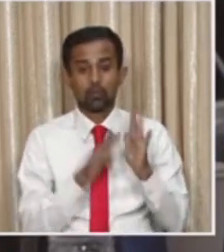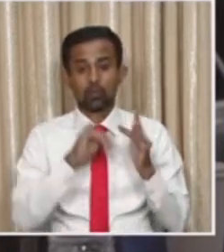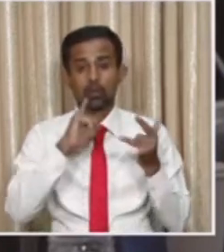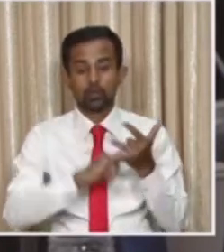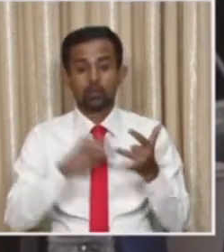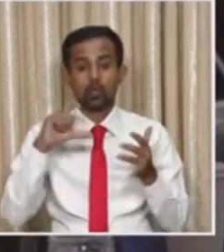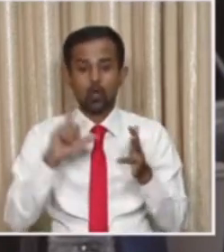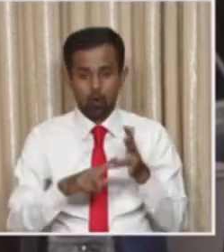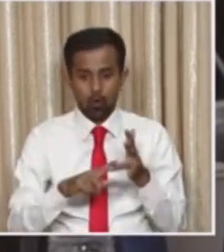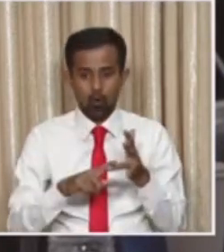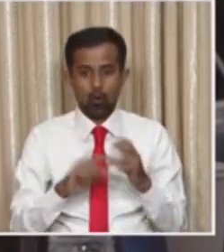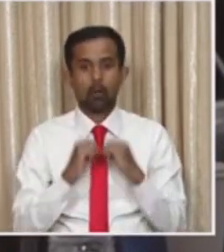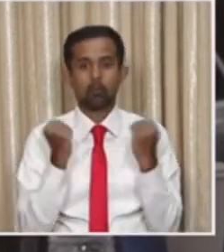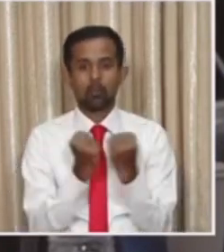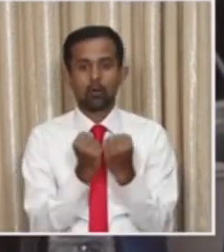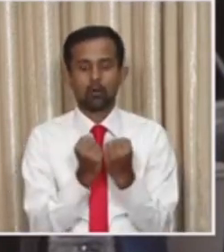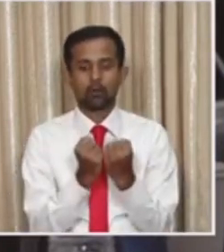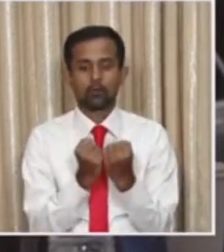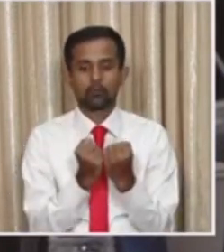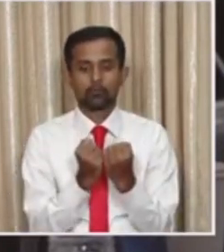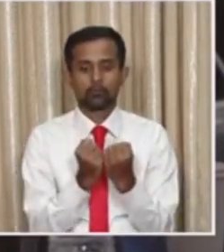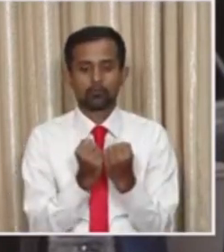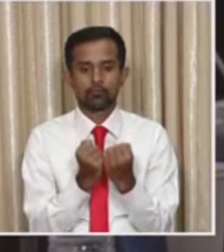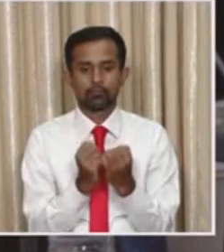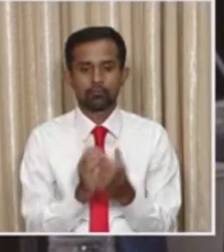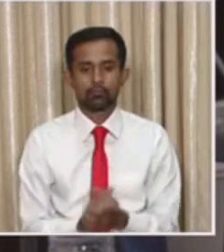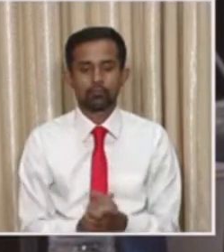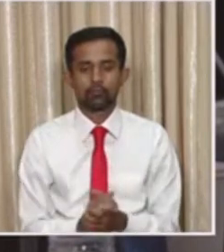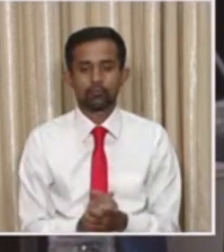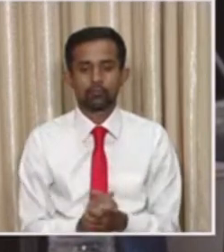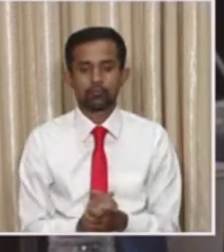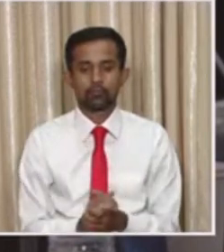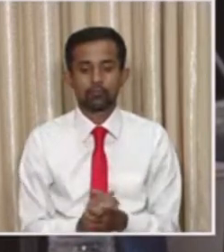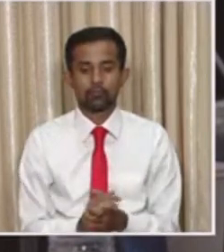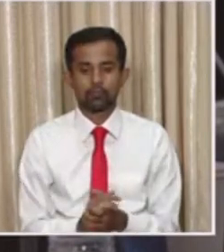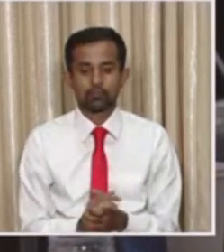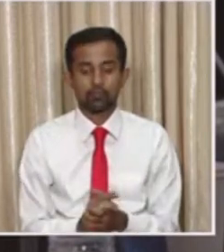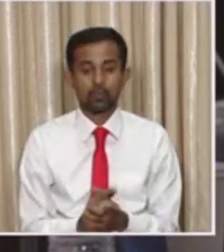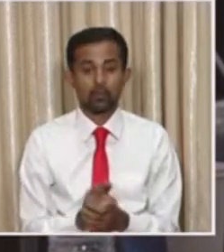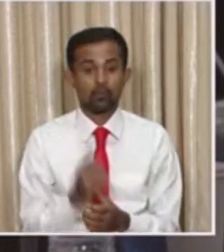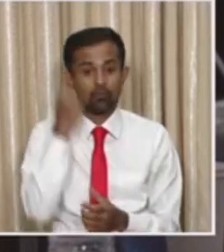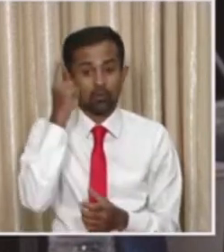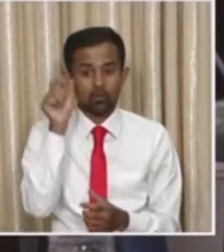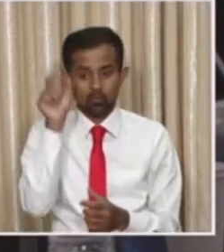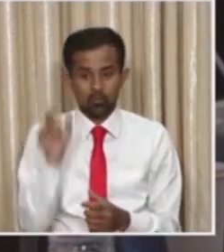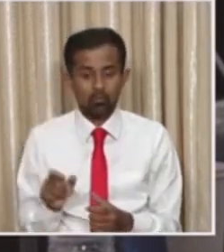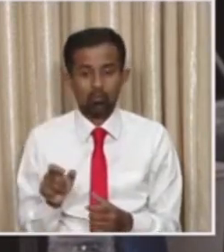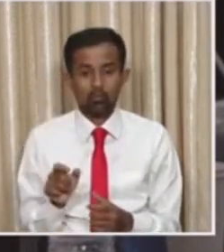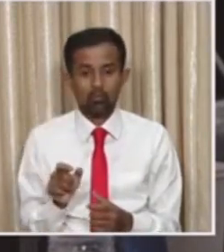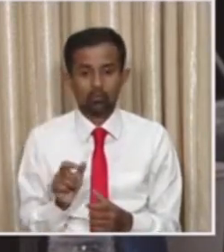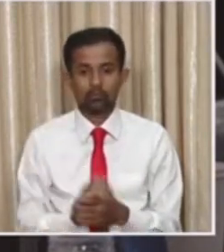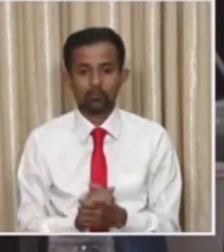தலையீட்டோடு அந்த சர்வதேச நிபுணர்களுடைய முன்னிலையிலே வடகிழக்கிலே இந்த ஆய்வுகள் மீண்டும் மேற்கொள்ளப்படுவதற்கு அந்த ஆய்வு முடிவுகளை